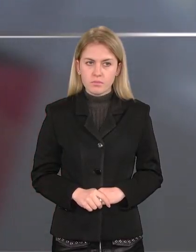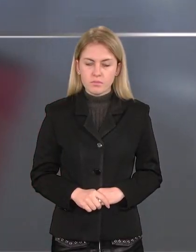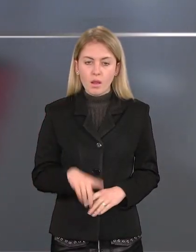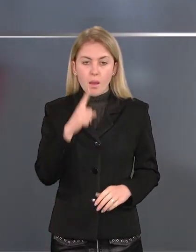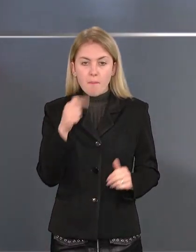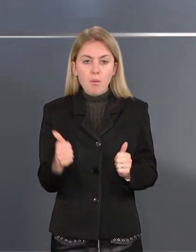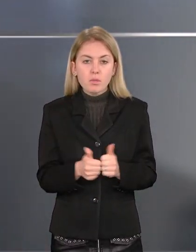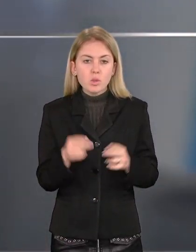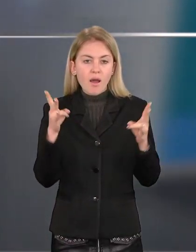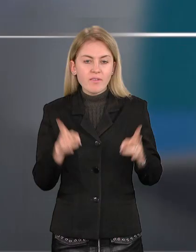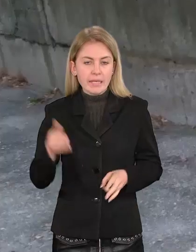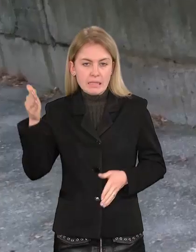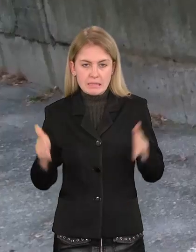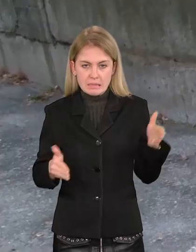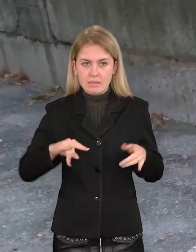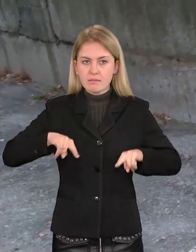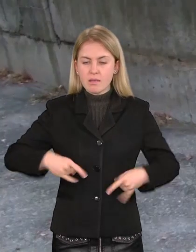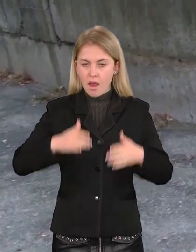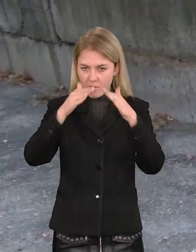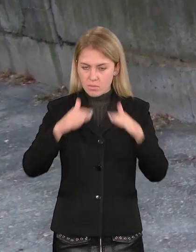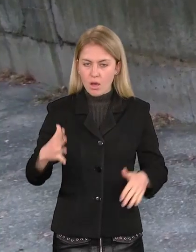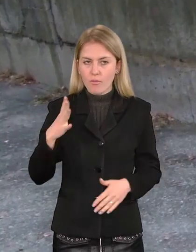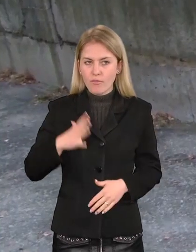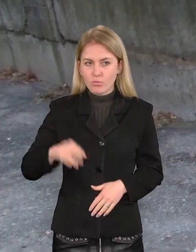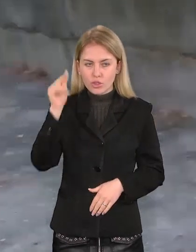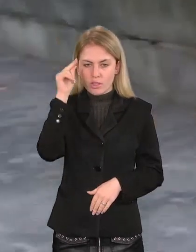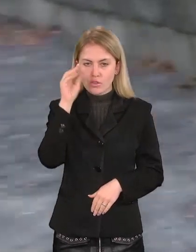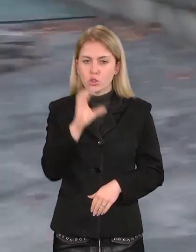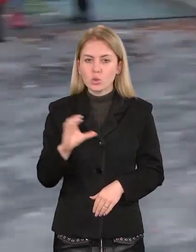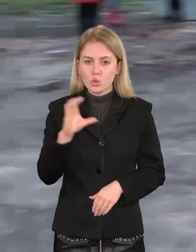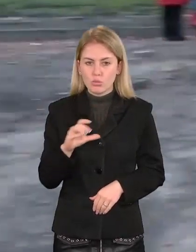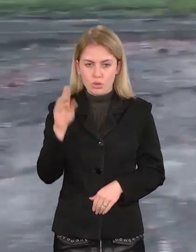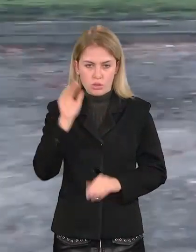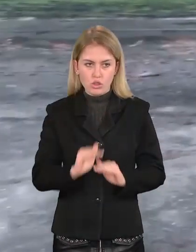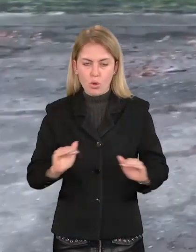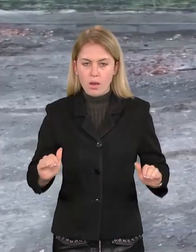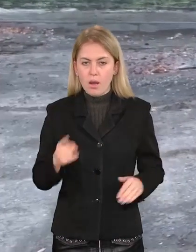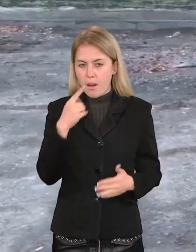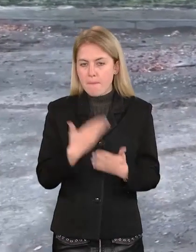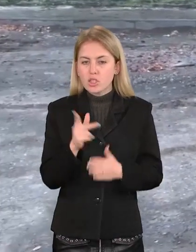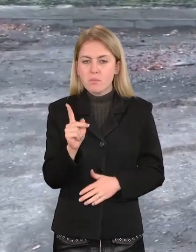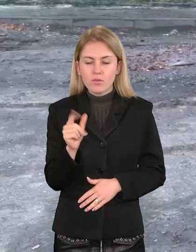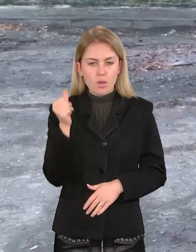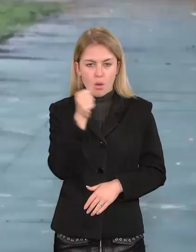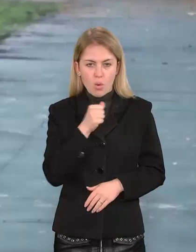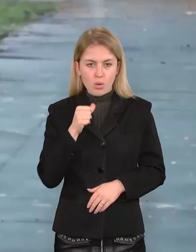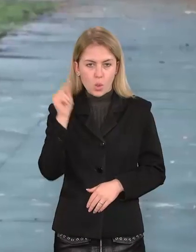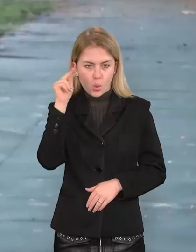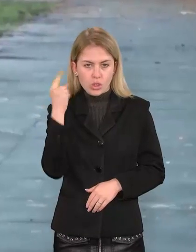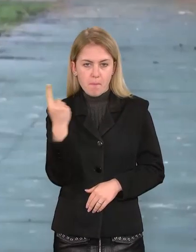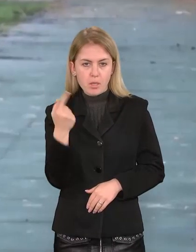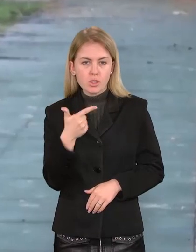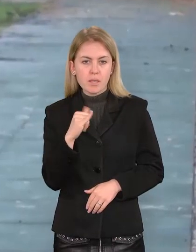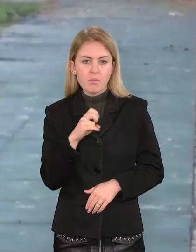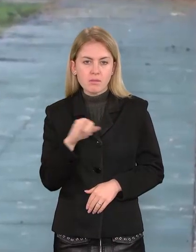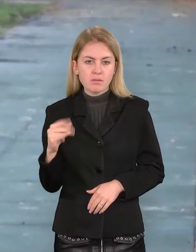Поблизу аварійних стін та з дірявим дахом вимушені навчатися сумські школярі. Вже майже півтора роки учні 1-ї гімназії та